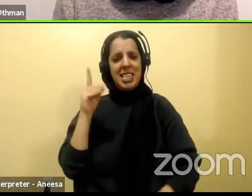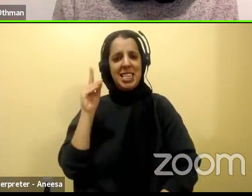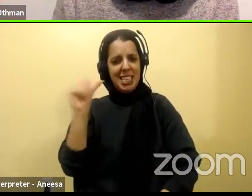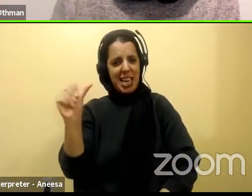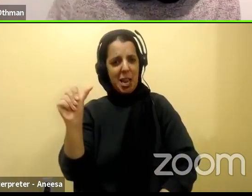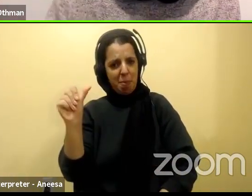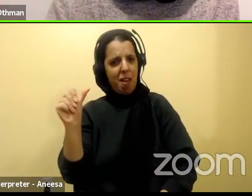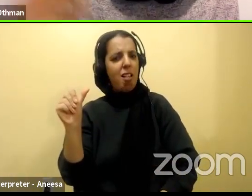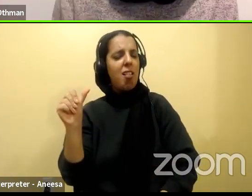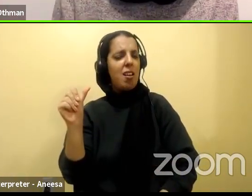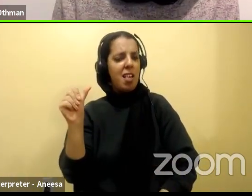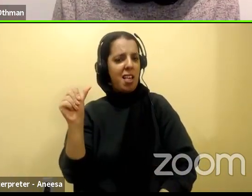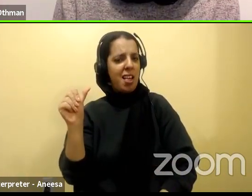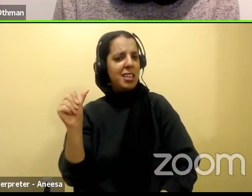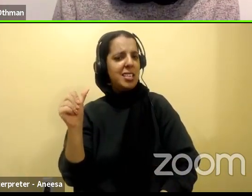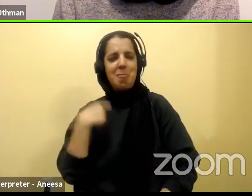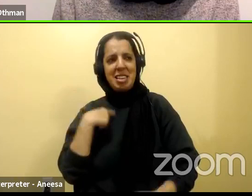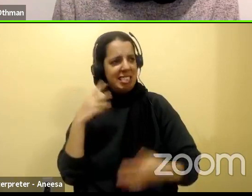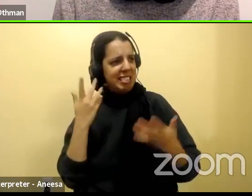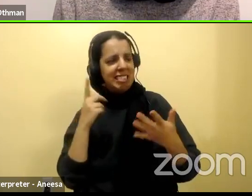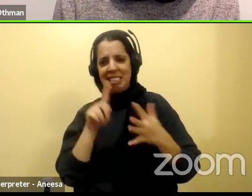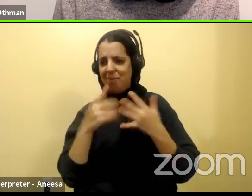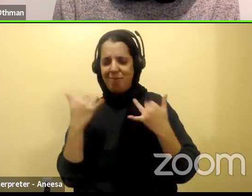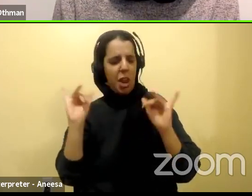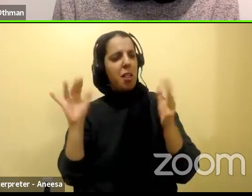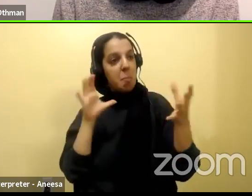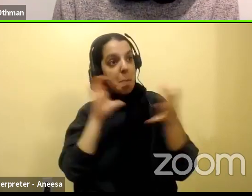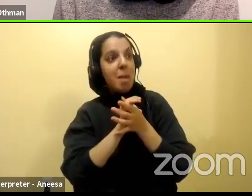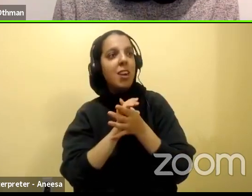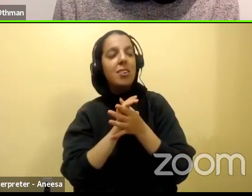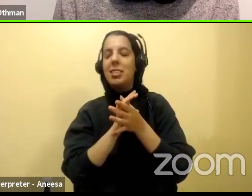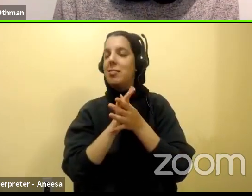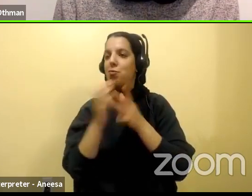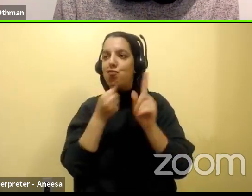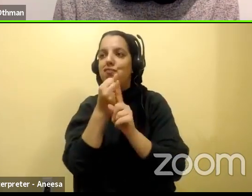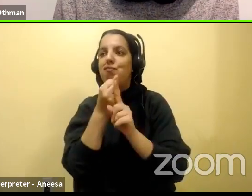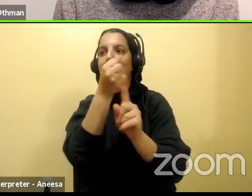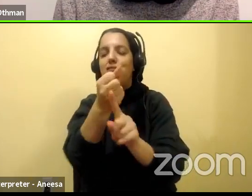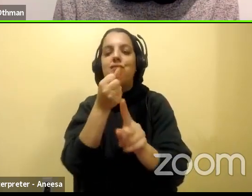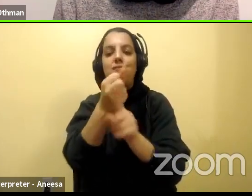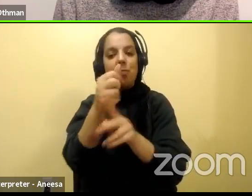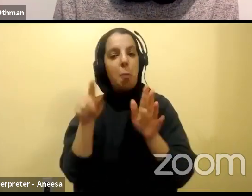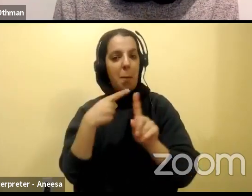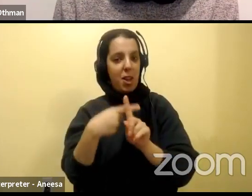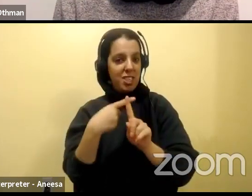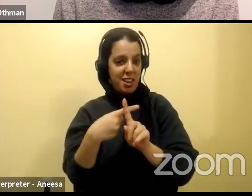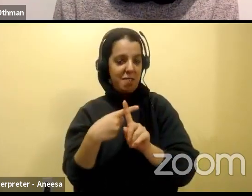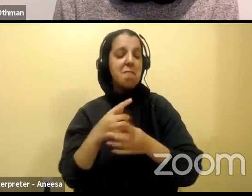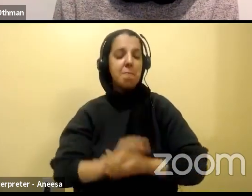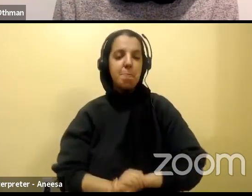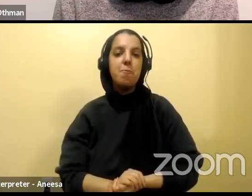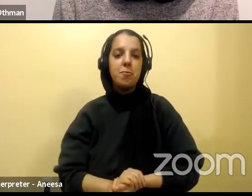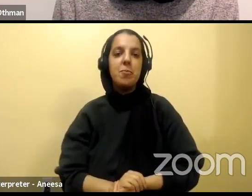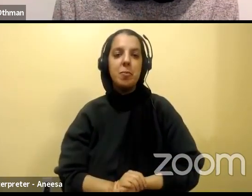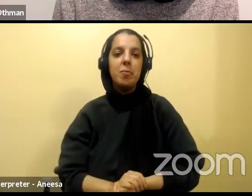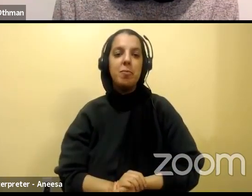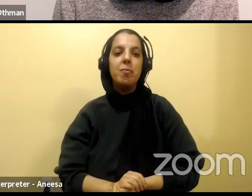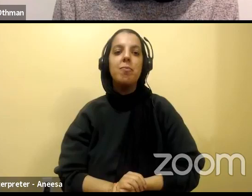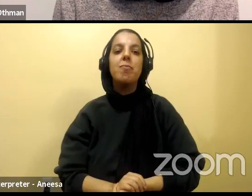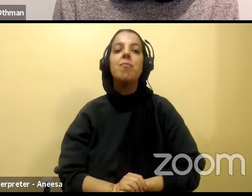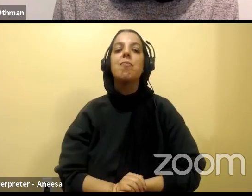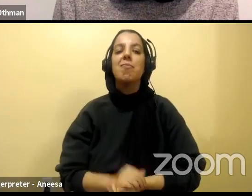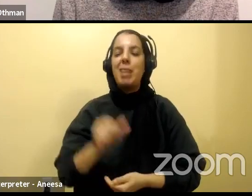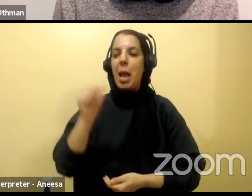create footprints in this new path. ديما كسيدة عربية